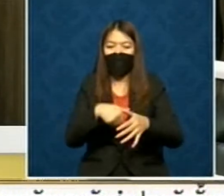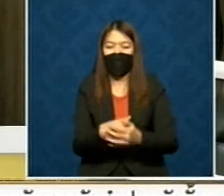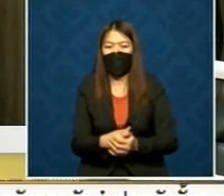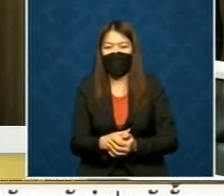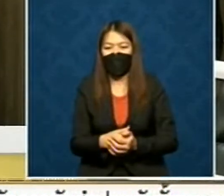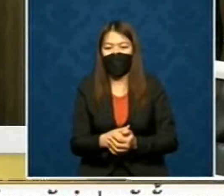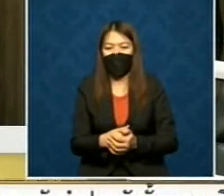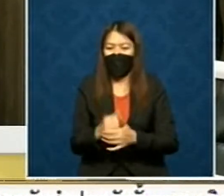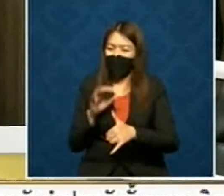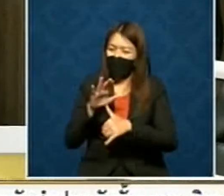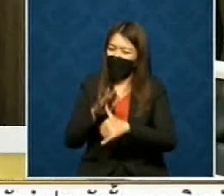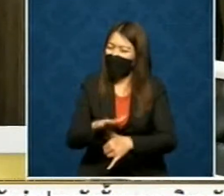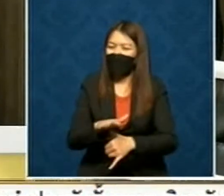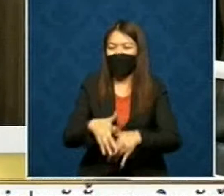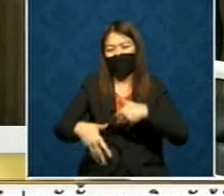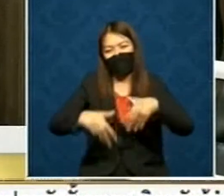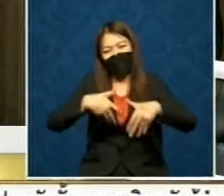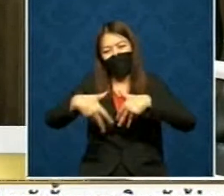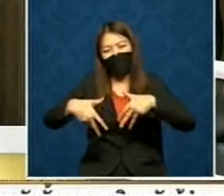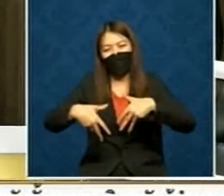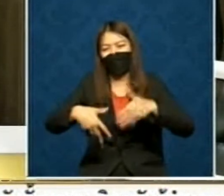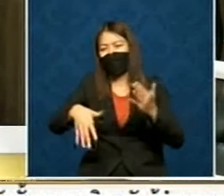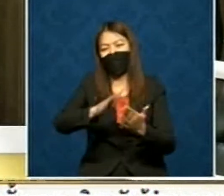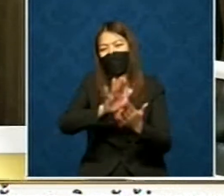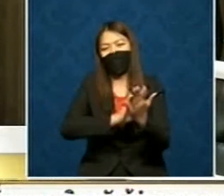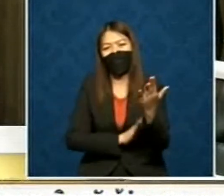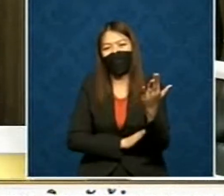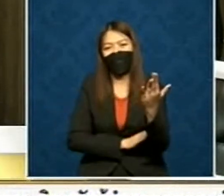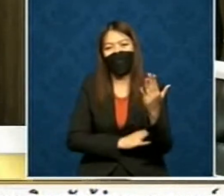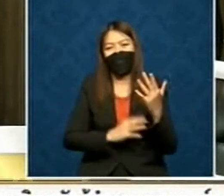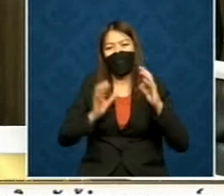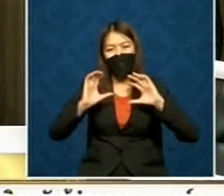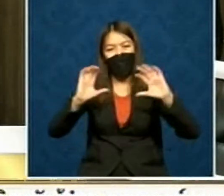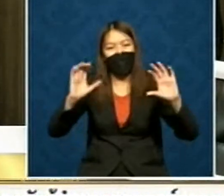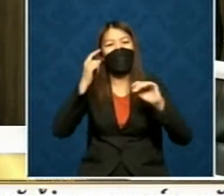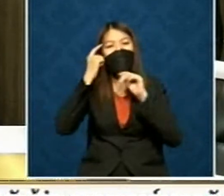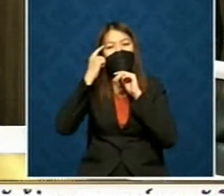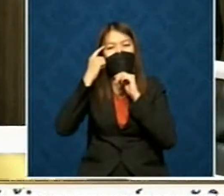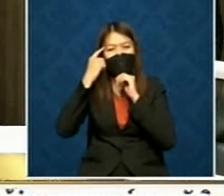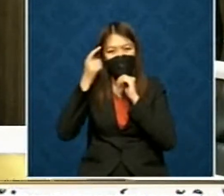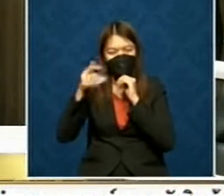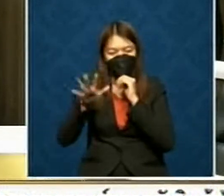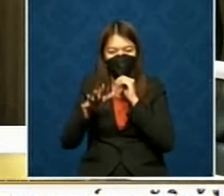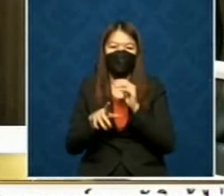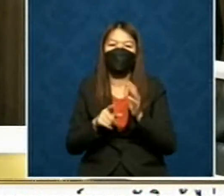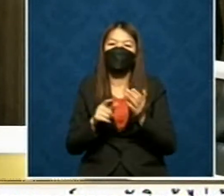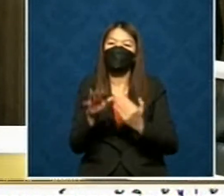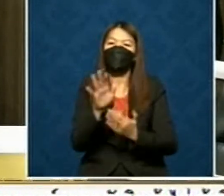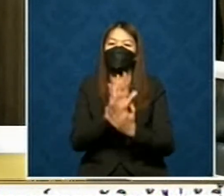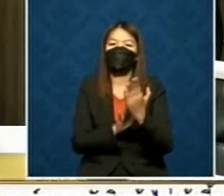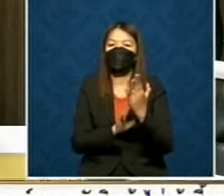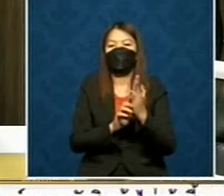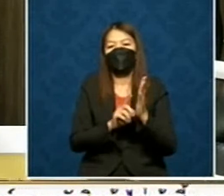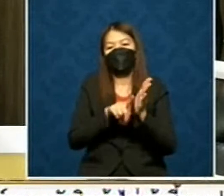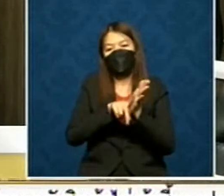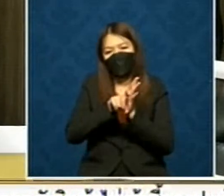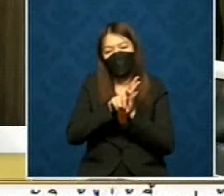การกดขีคมเหงนั้เกิดขึนตัประเทศเพรรัฐบลท่องอยคำเดีว ประเทศนี้ไม่มี ASF